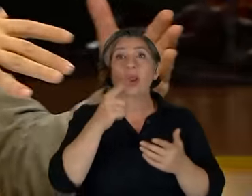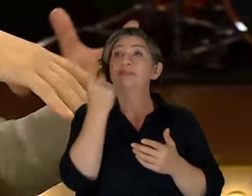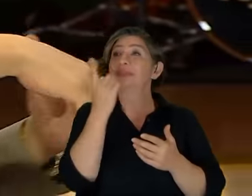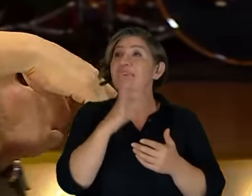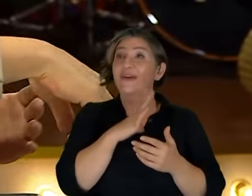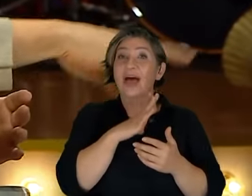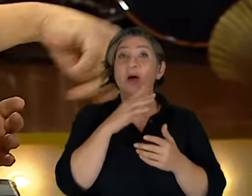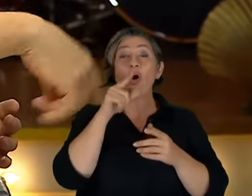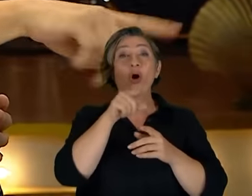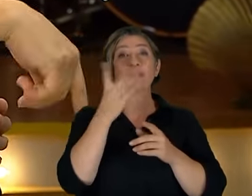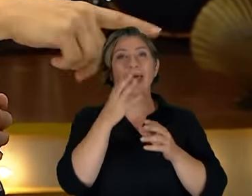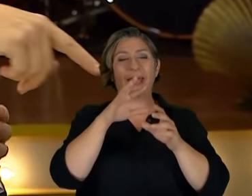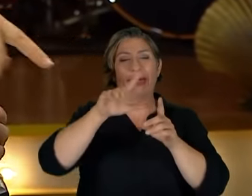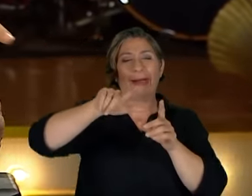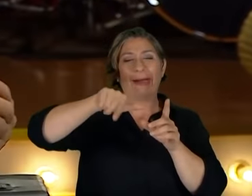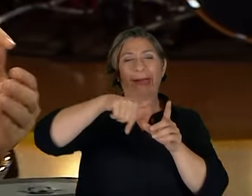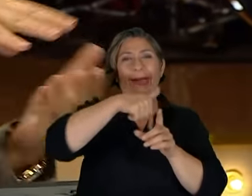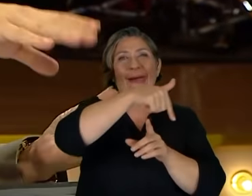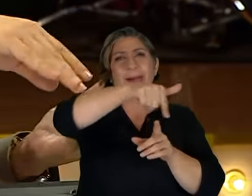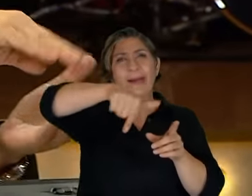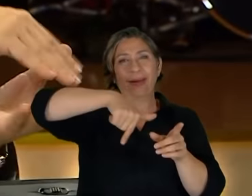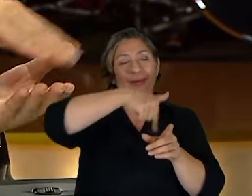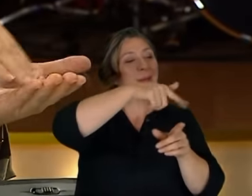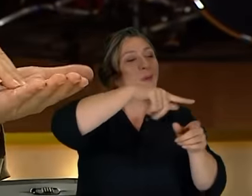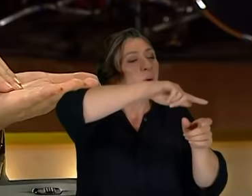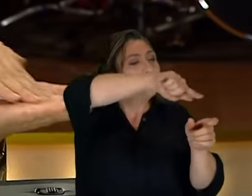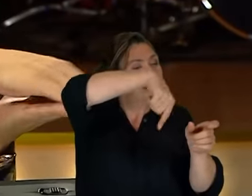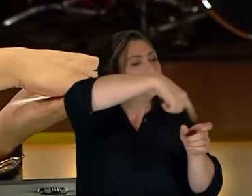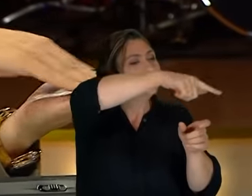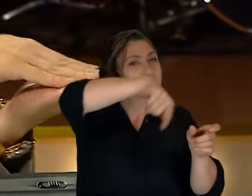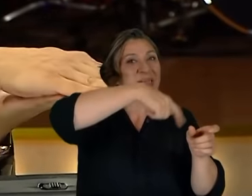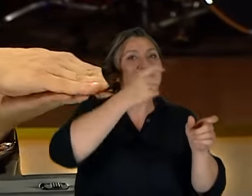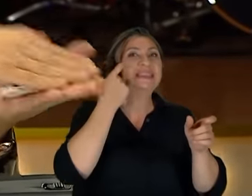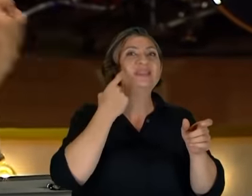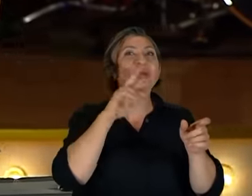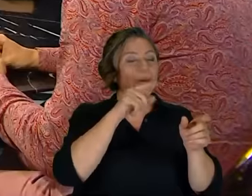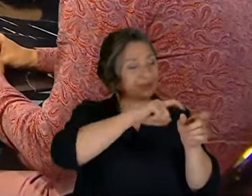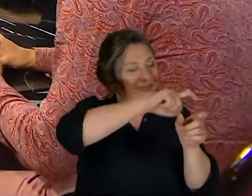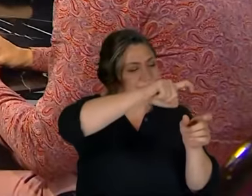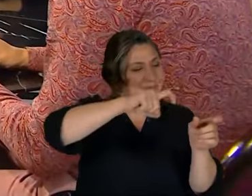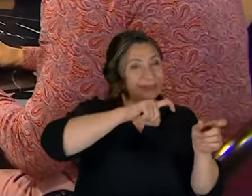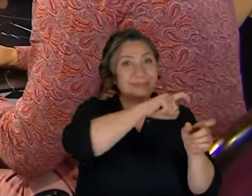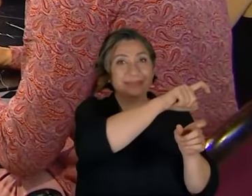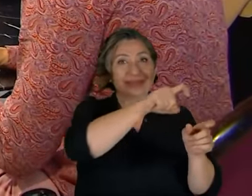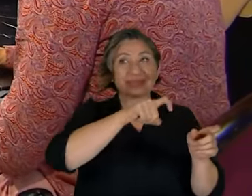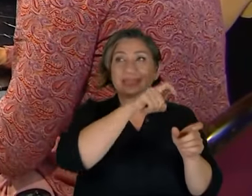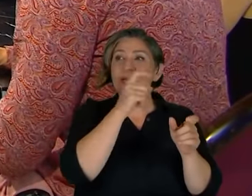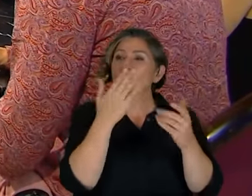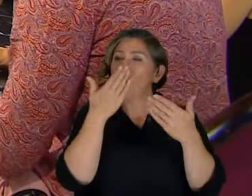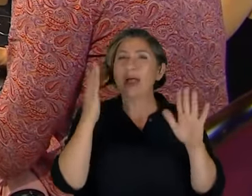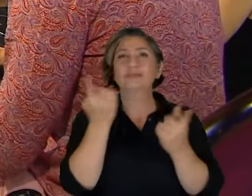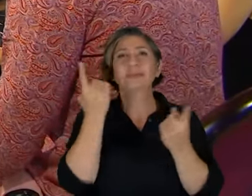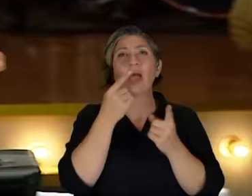şey var. Yani orada bir şey böyle ebelek ebelek ebelek dönüyor. Ve o aptal şey onu çiziyor sürekli. Bir de ne kadar acayip değil mi? Organik bir şey.